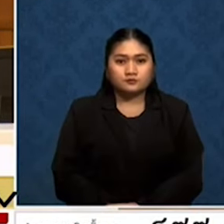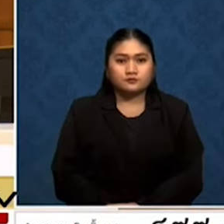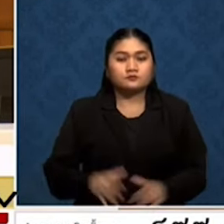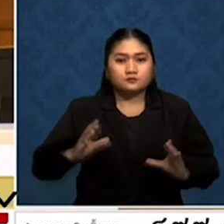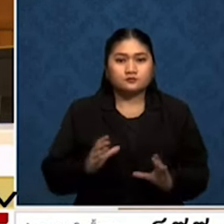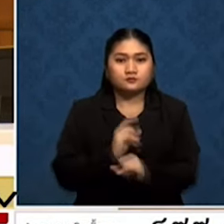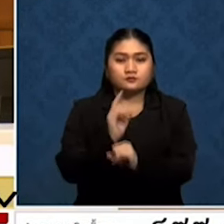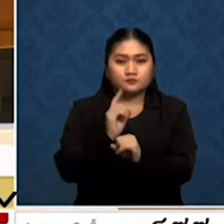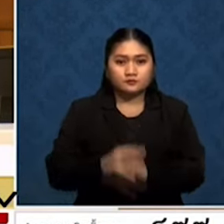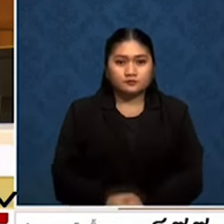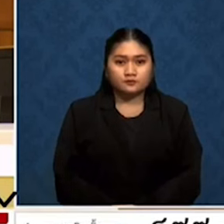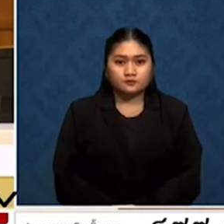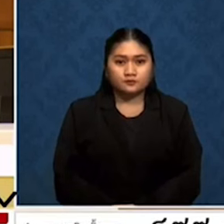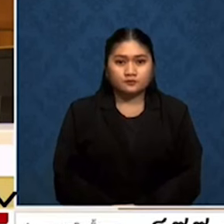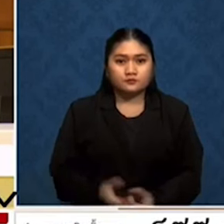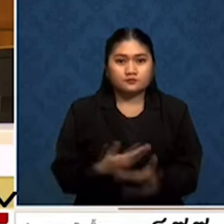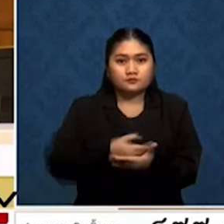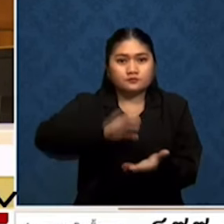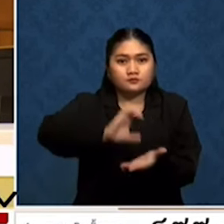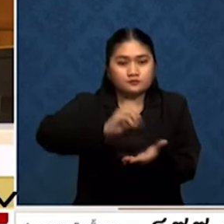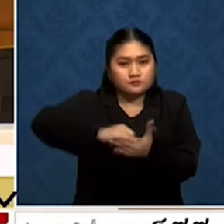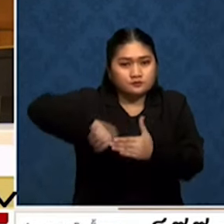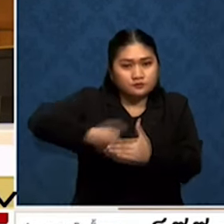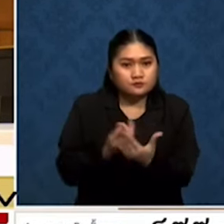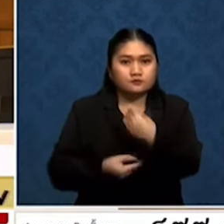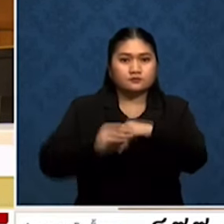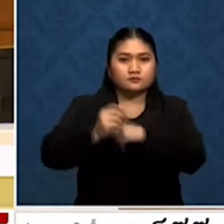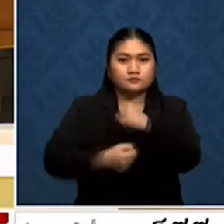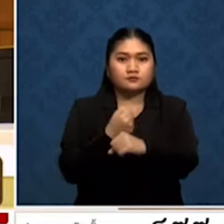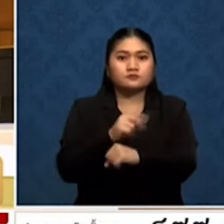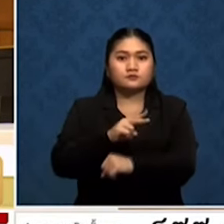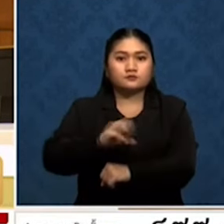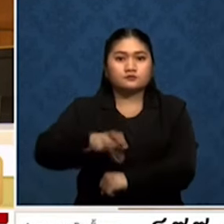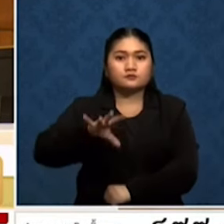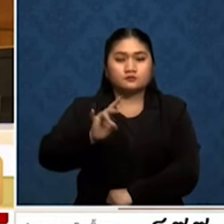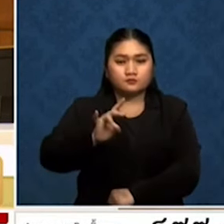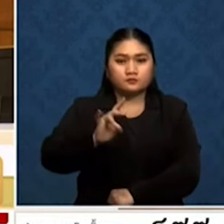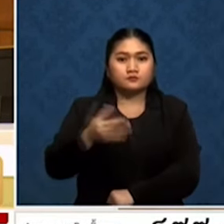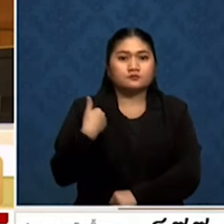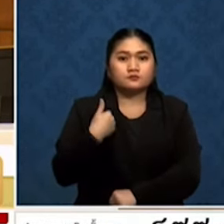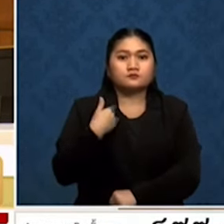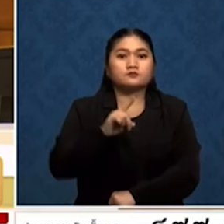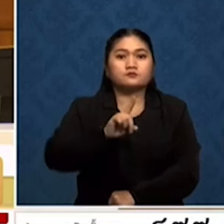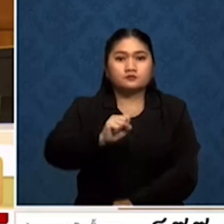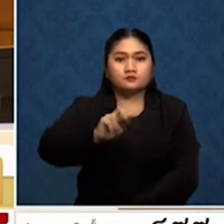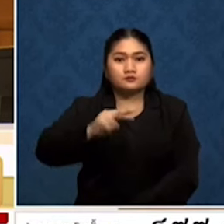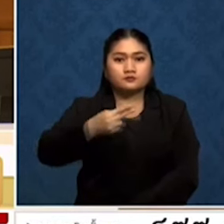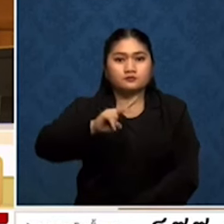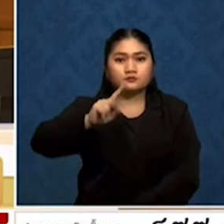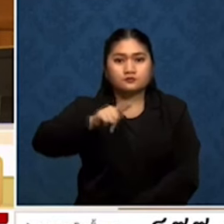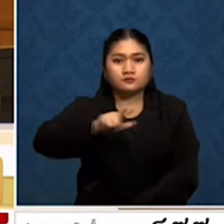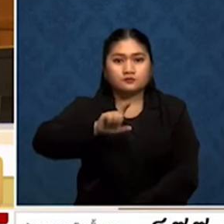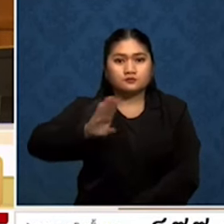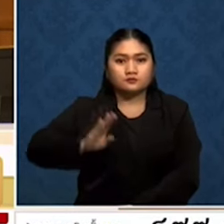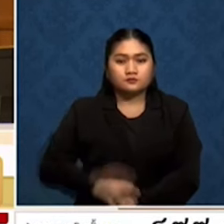สรุปโดสร2,500 ลานบาท